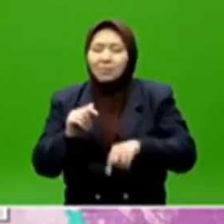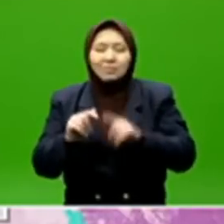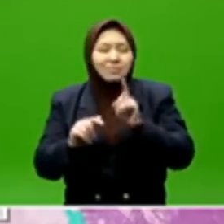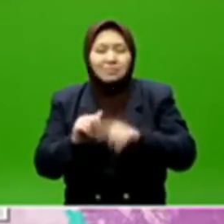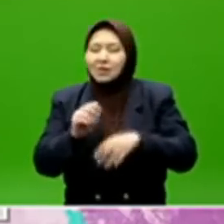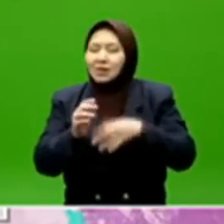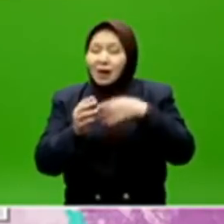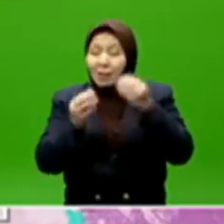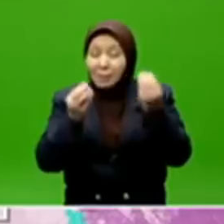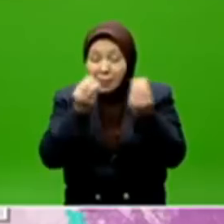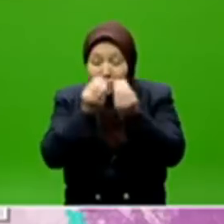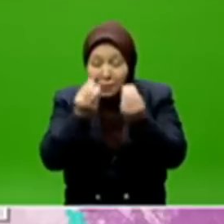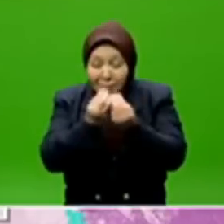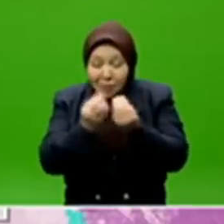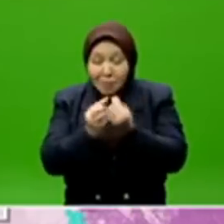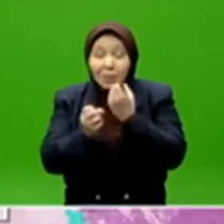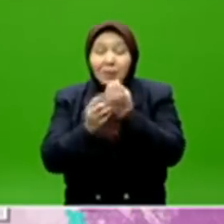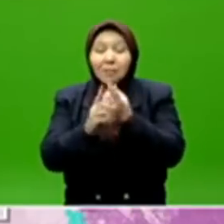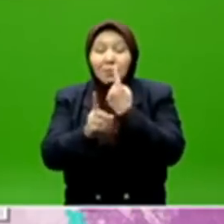إن